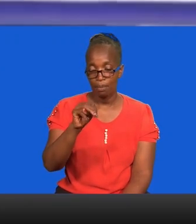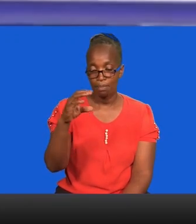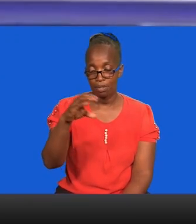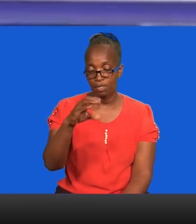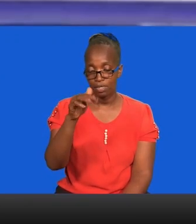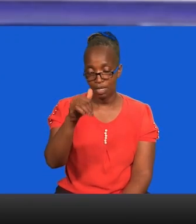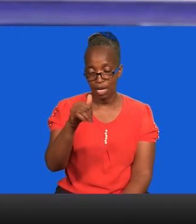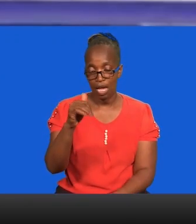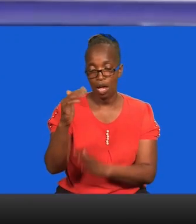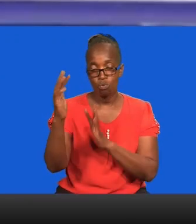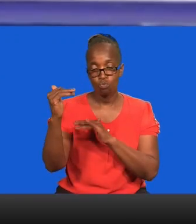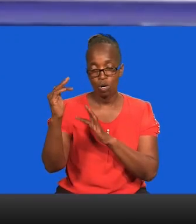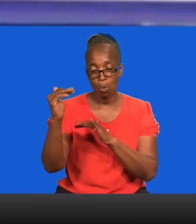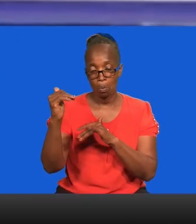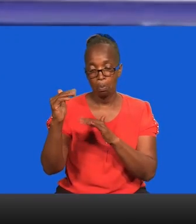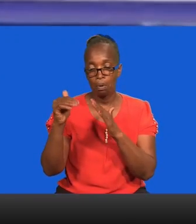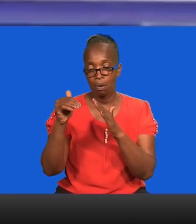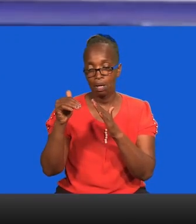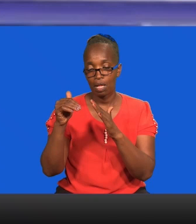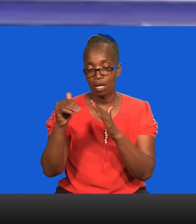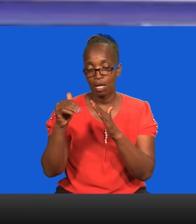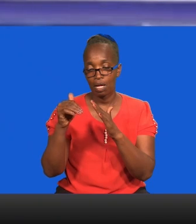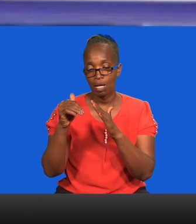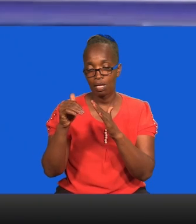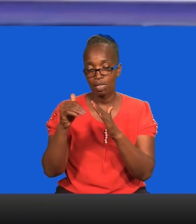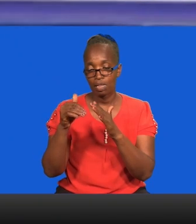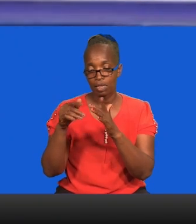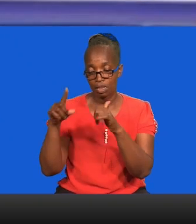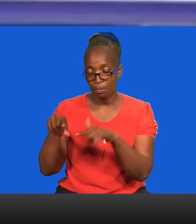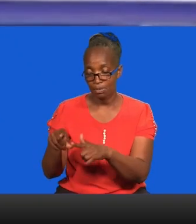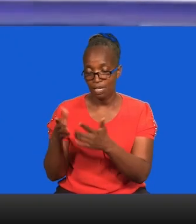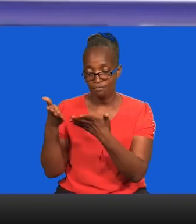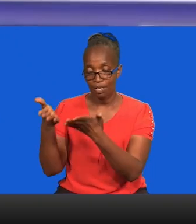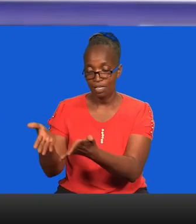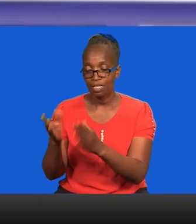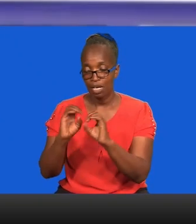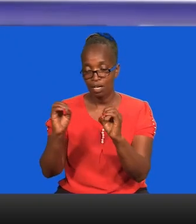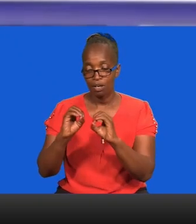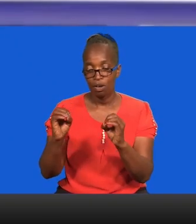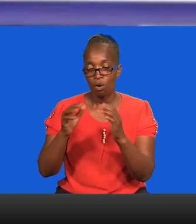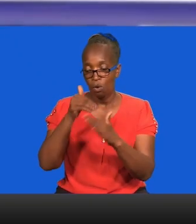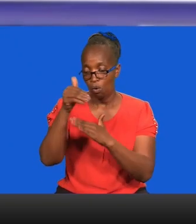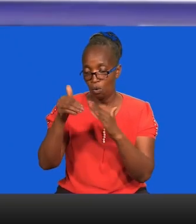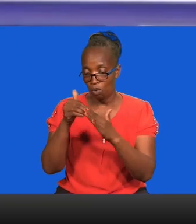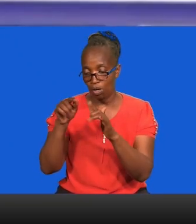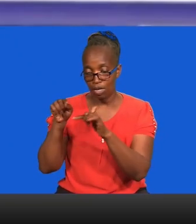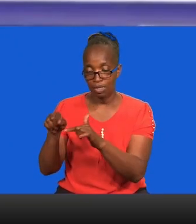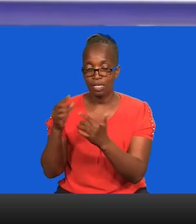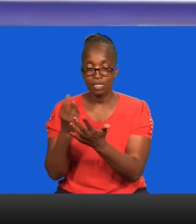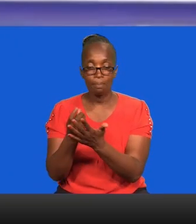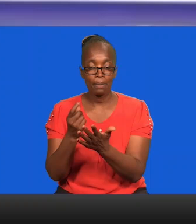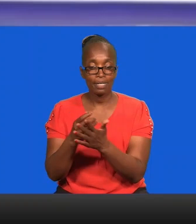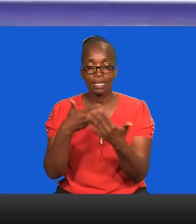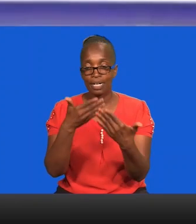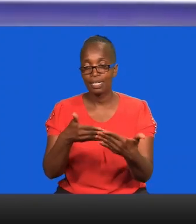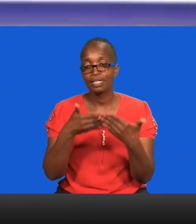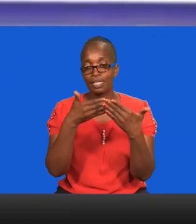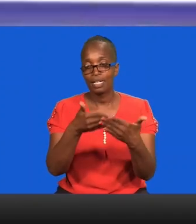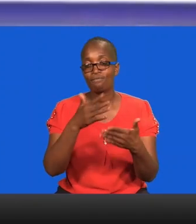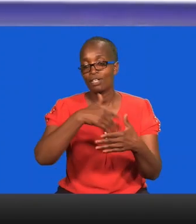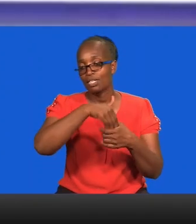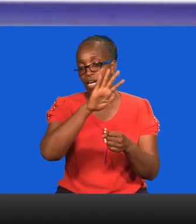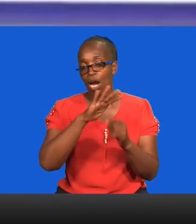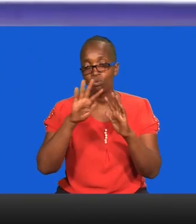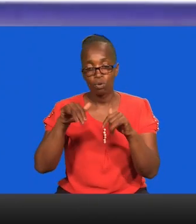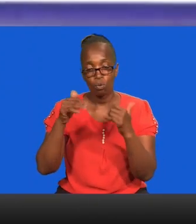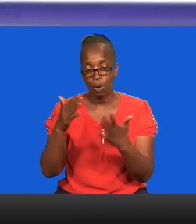to wrench me. Now, all those bursaries, how are they disbursed? Why wouldn't you put